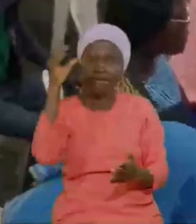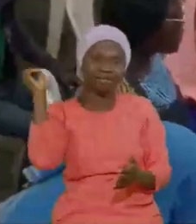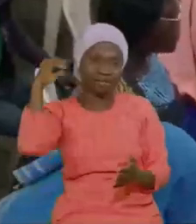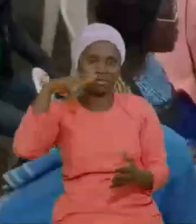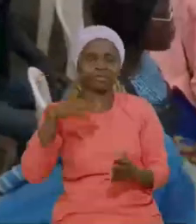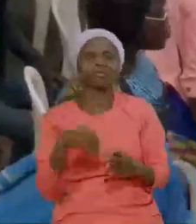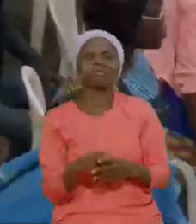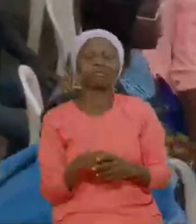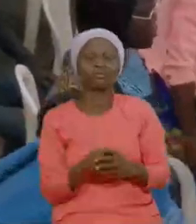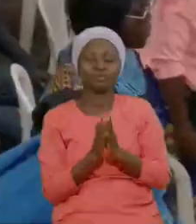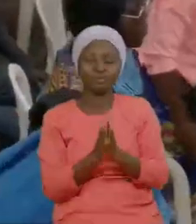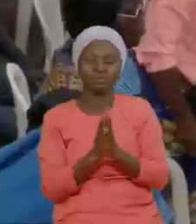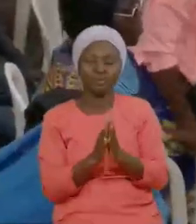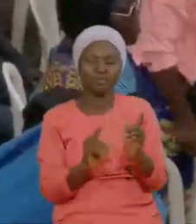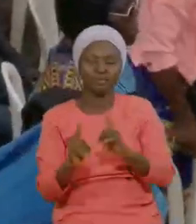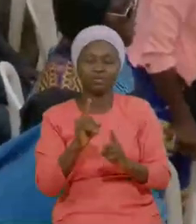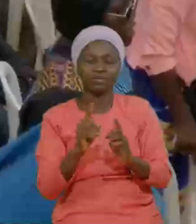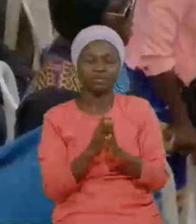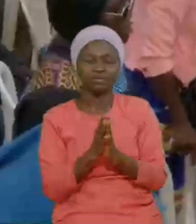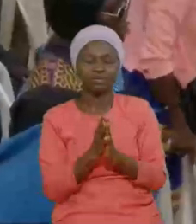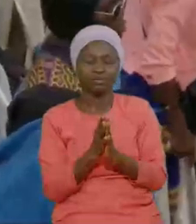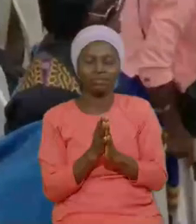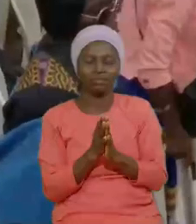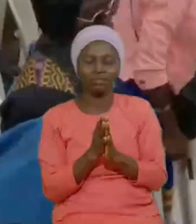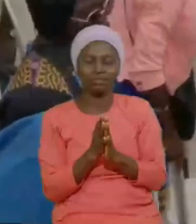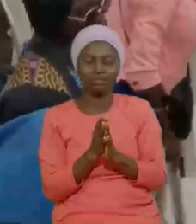Tu y arriveras par sa grâce.